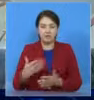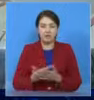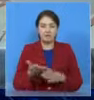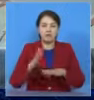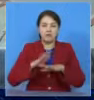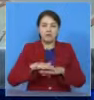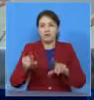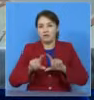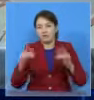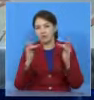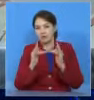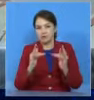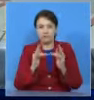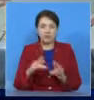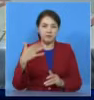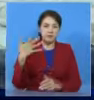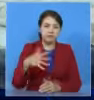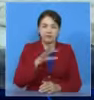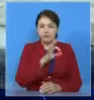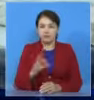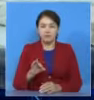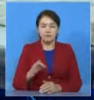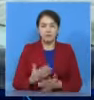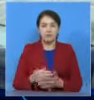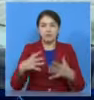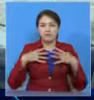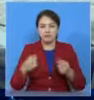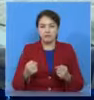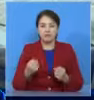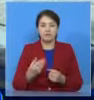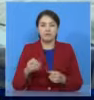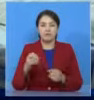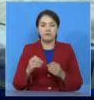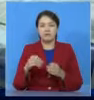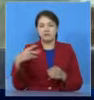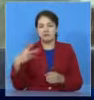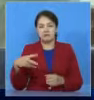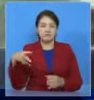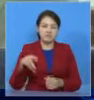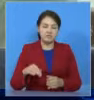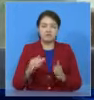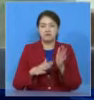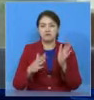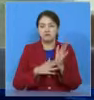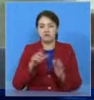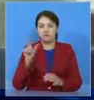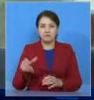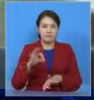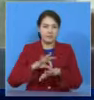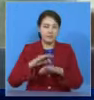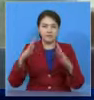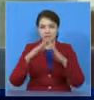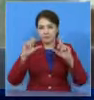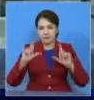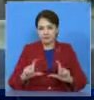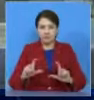на реанимационные койки составляет 50%. Вылечились от COVID-19 20 029 больных. На домашнем